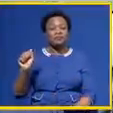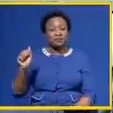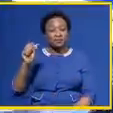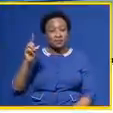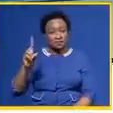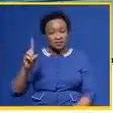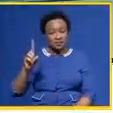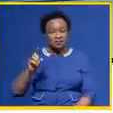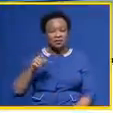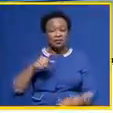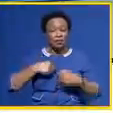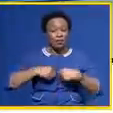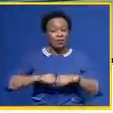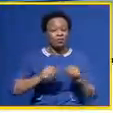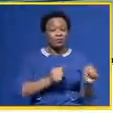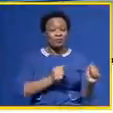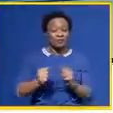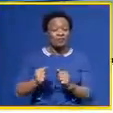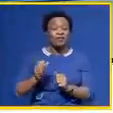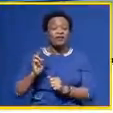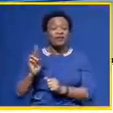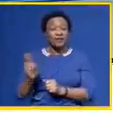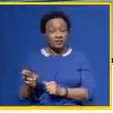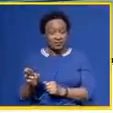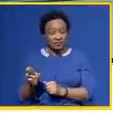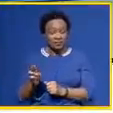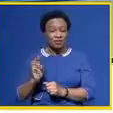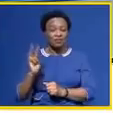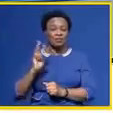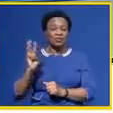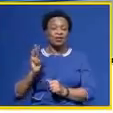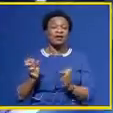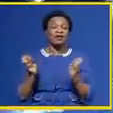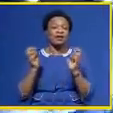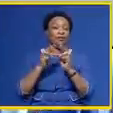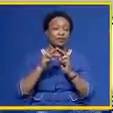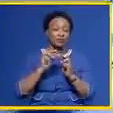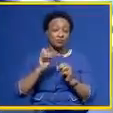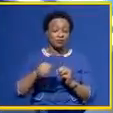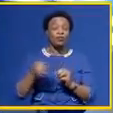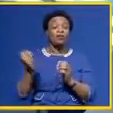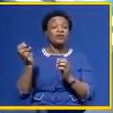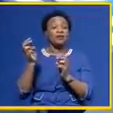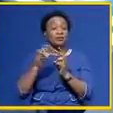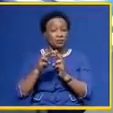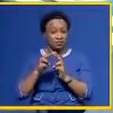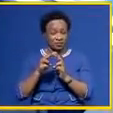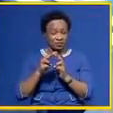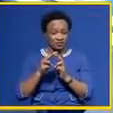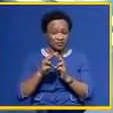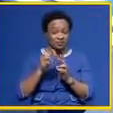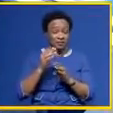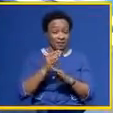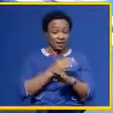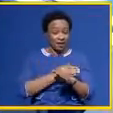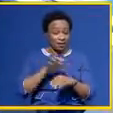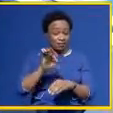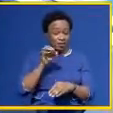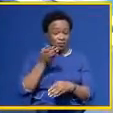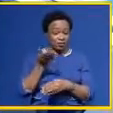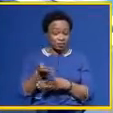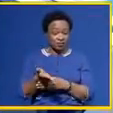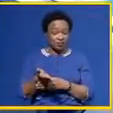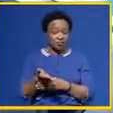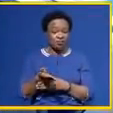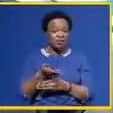kuwa mkurugenzi mtendaji wa halmashauri ya wilaya Arusha mkoani Arusha. Kabla ya uteuzi